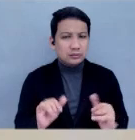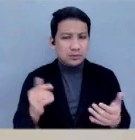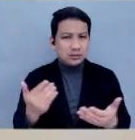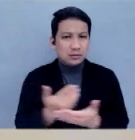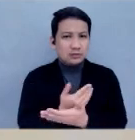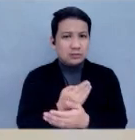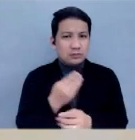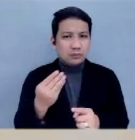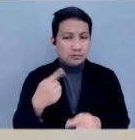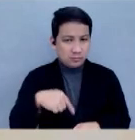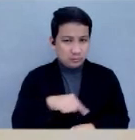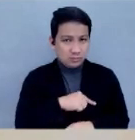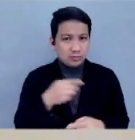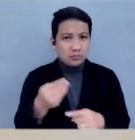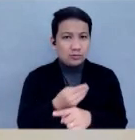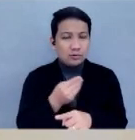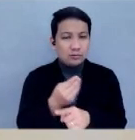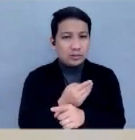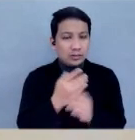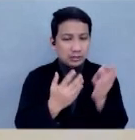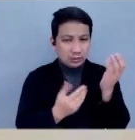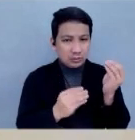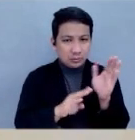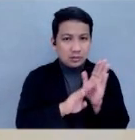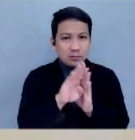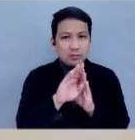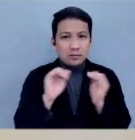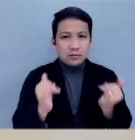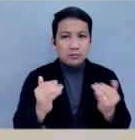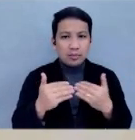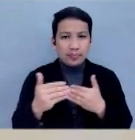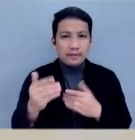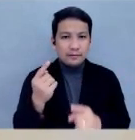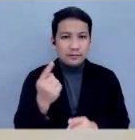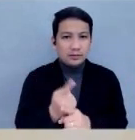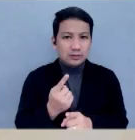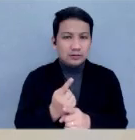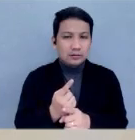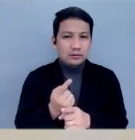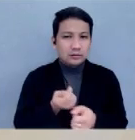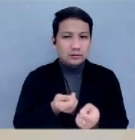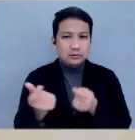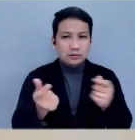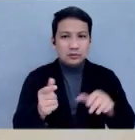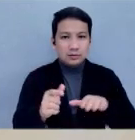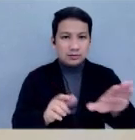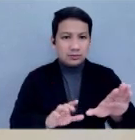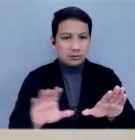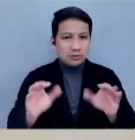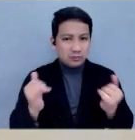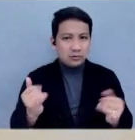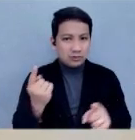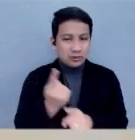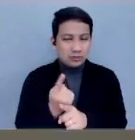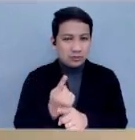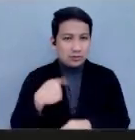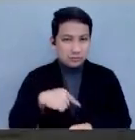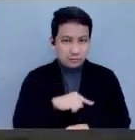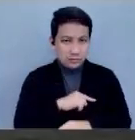ay nagmo-modernize at dapat nagkakaroon tayo ng proper dispatching ng unit para maging maayos ang ating hanap